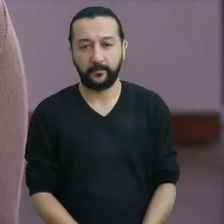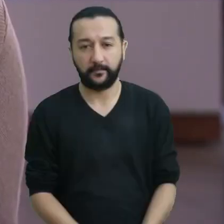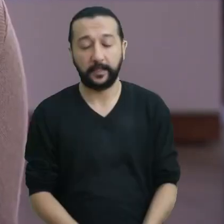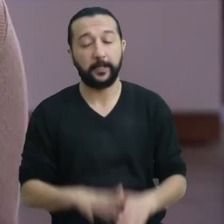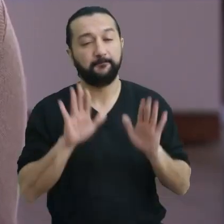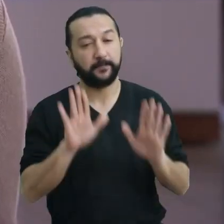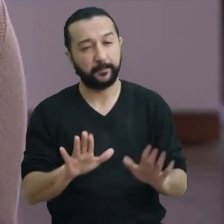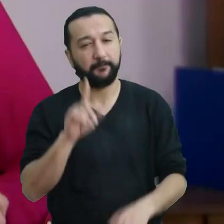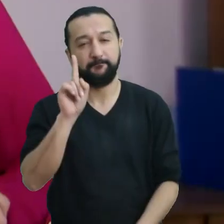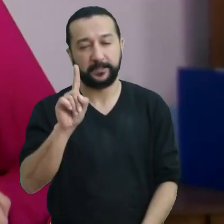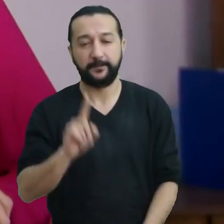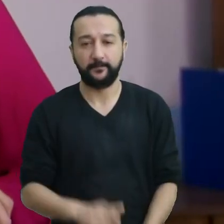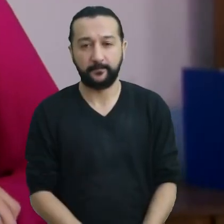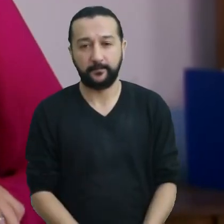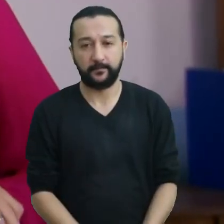Peki.